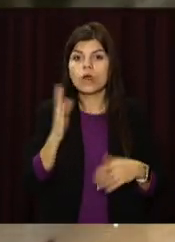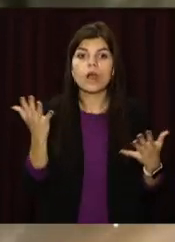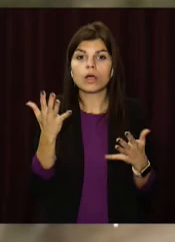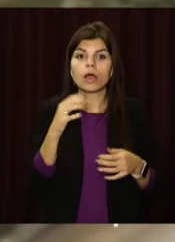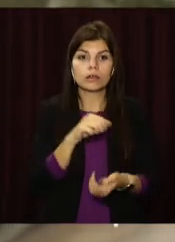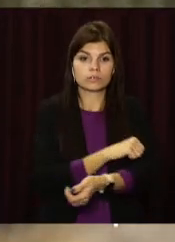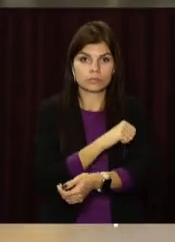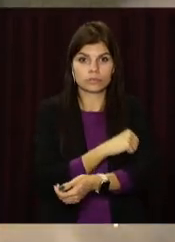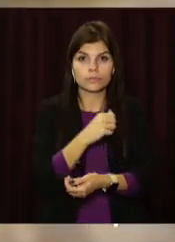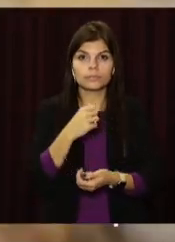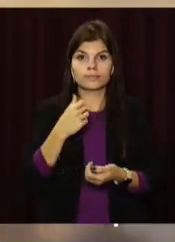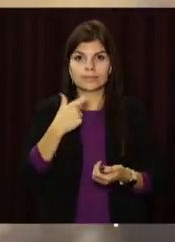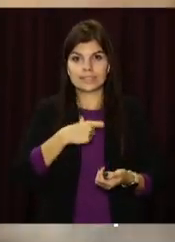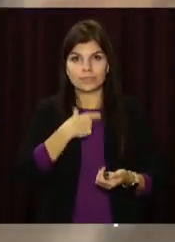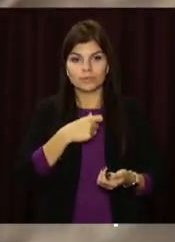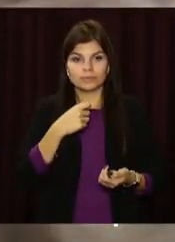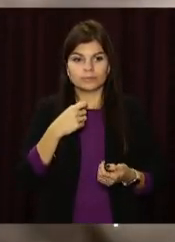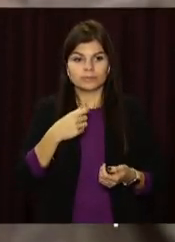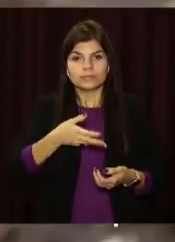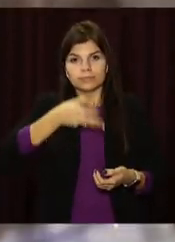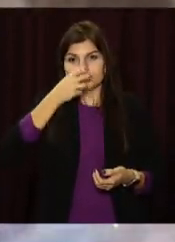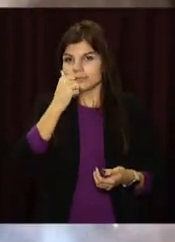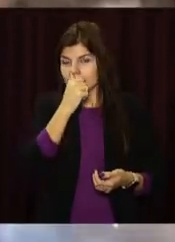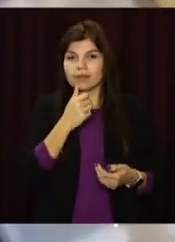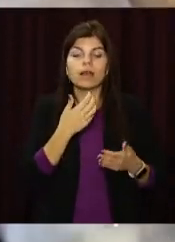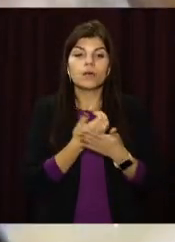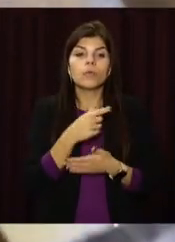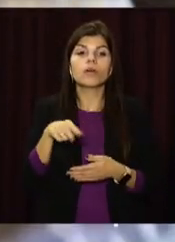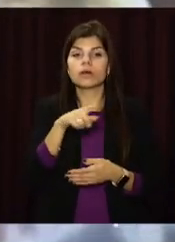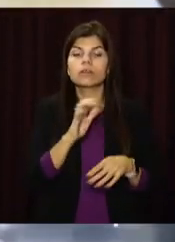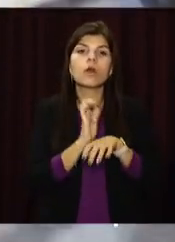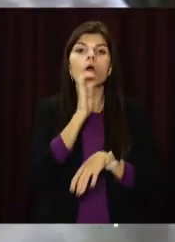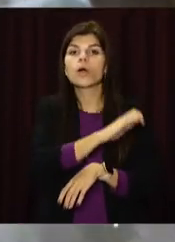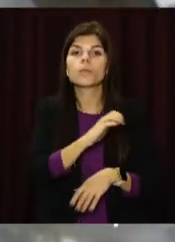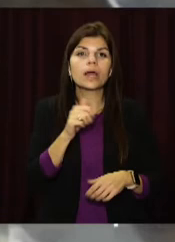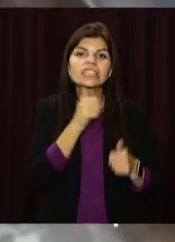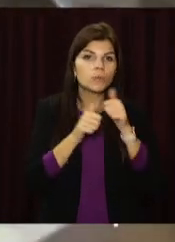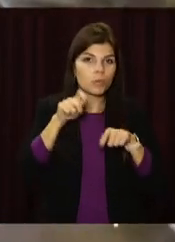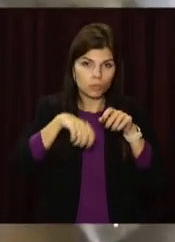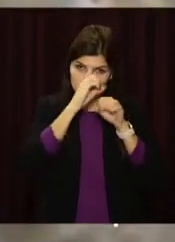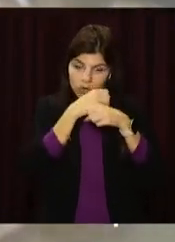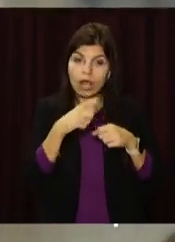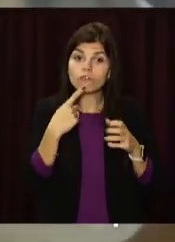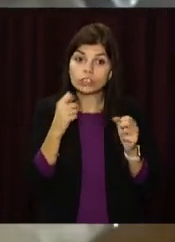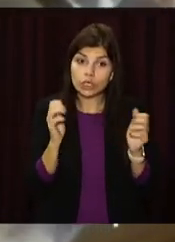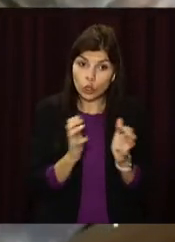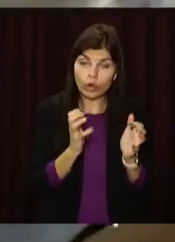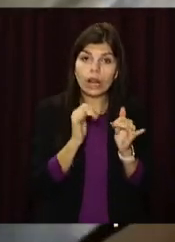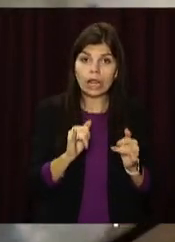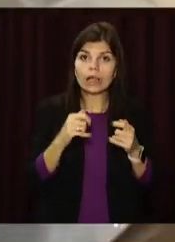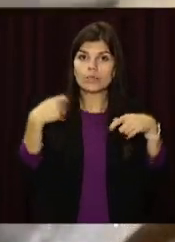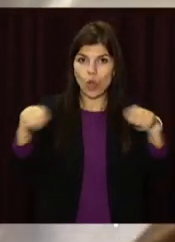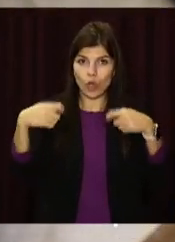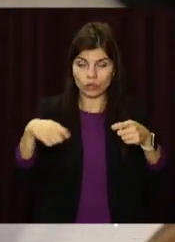вживали наркомісні речовини. Вилучені наркорослини направили на експертизу. За зберігання та розповсюдження